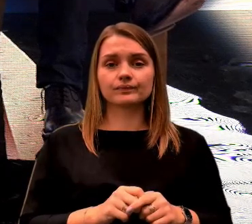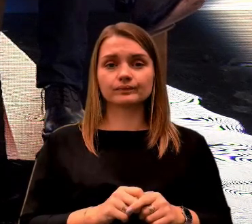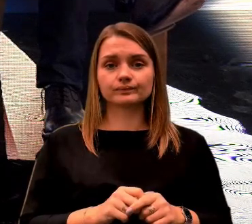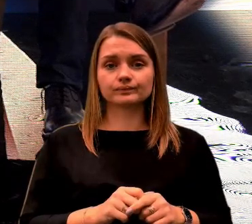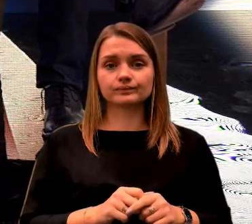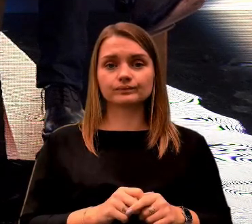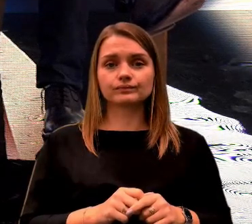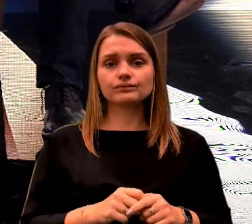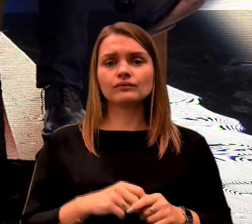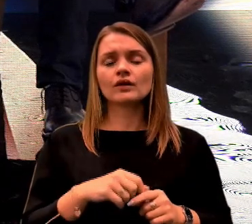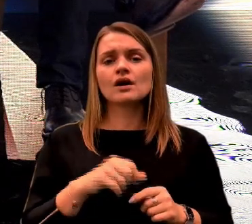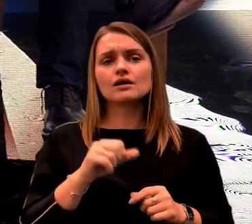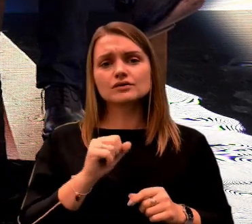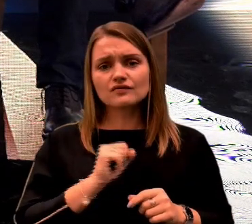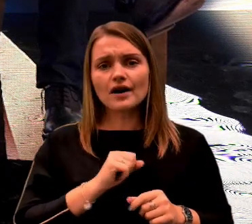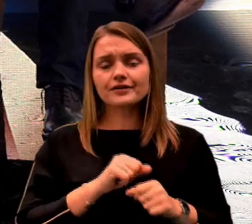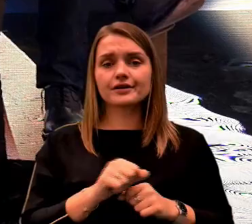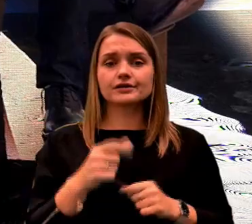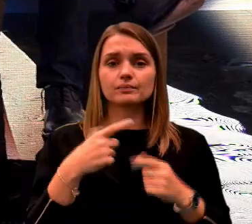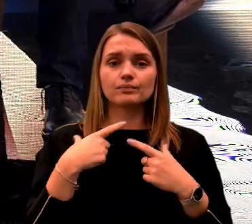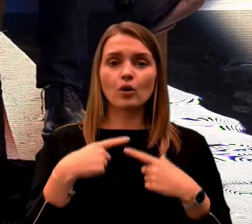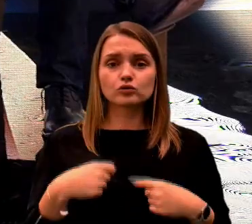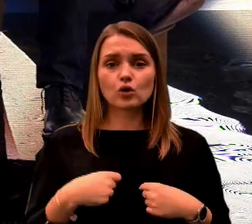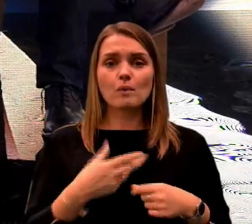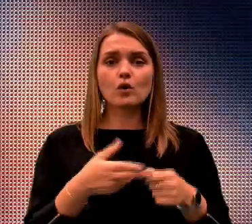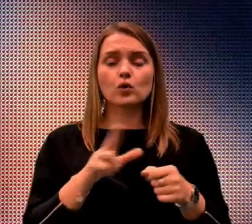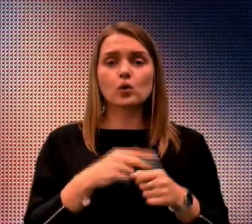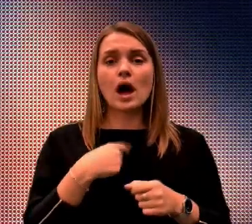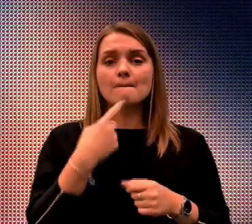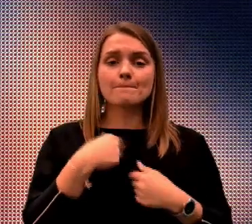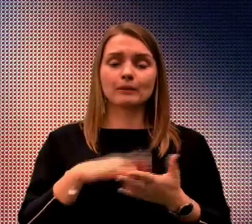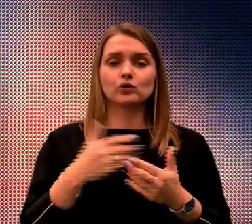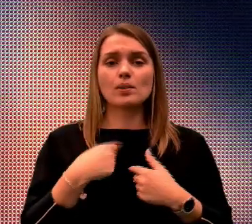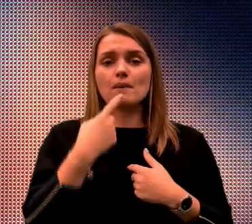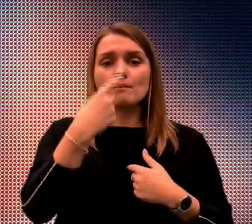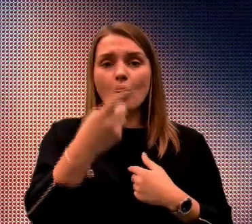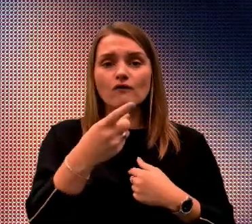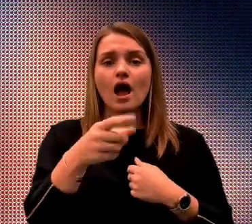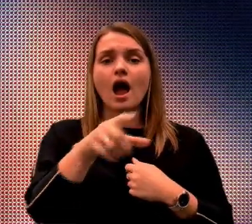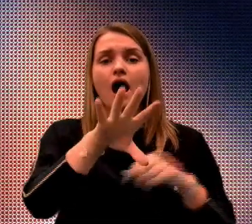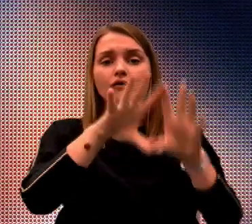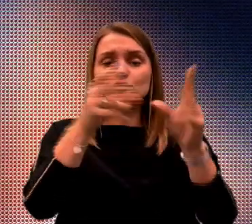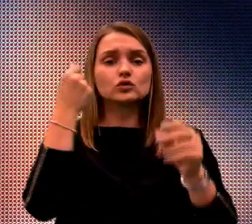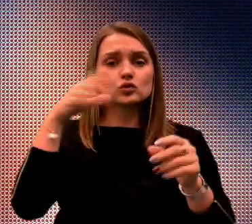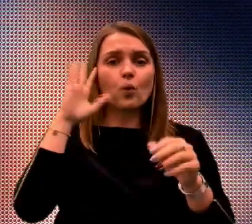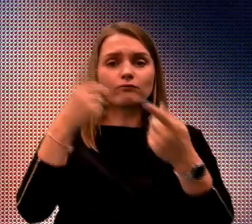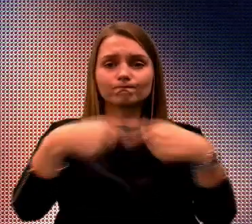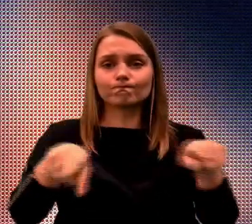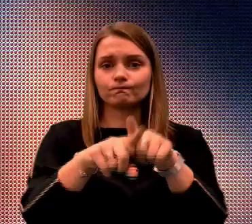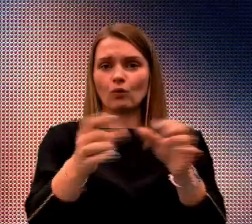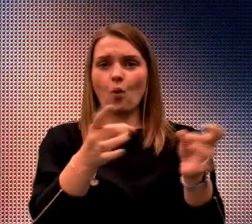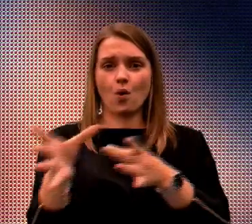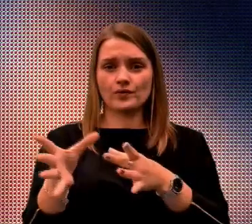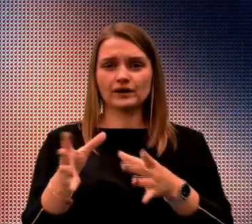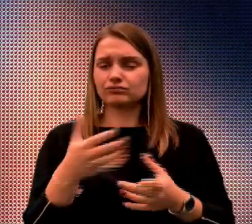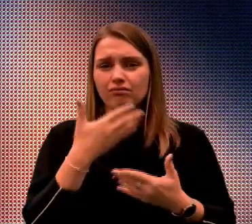Więc fajnie jest być osobą, która będzie, jak coś powie, to wszyscy natychmiast to zrealizują. Nie ma tak w